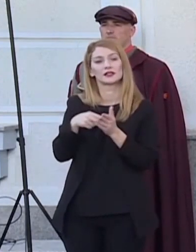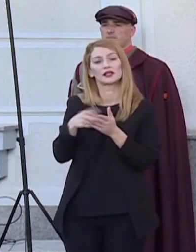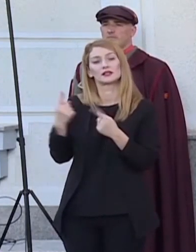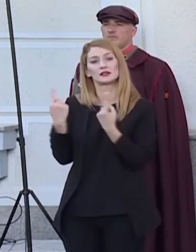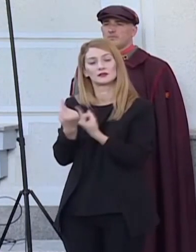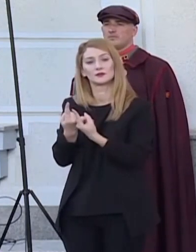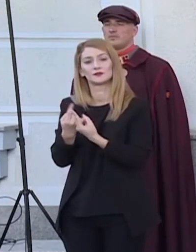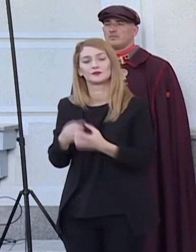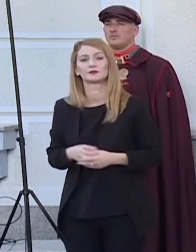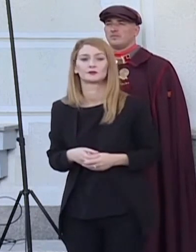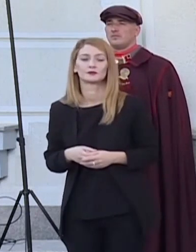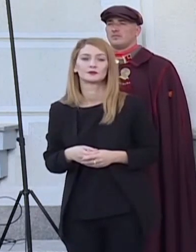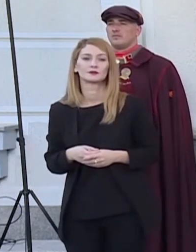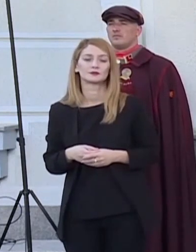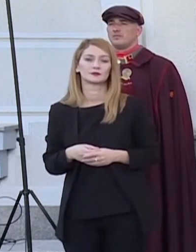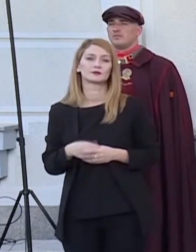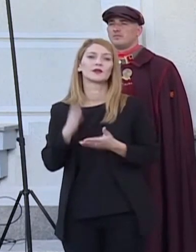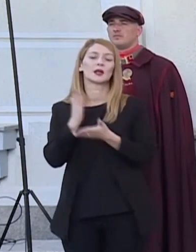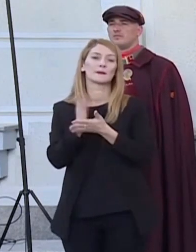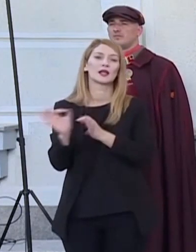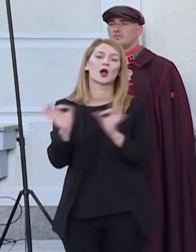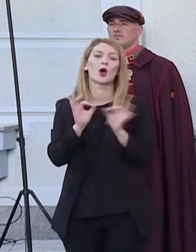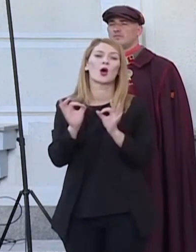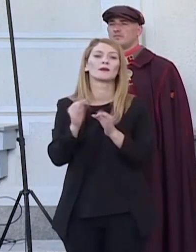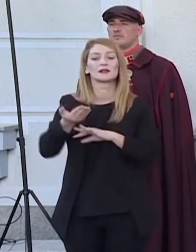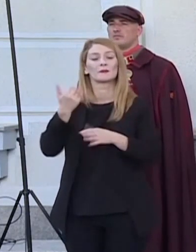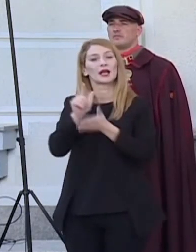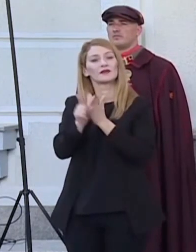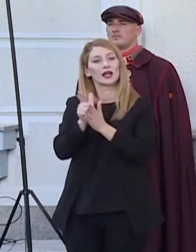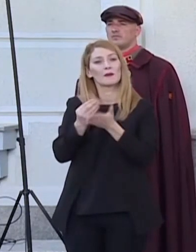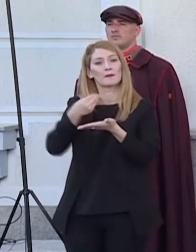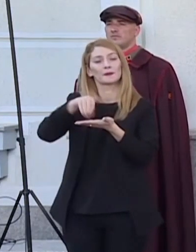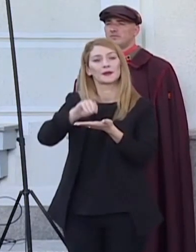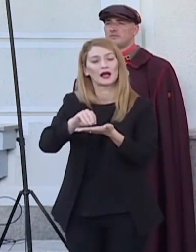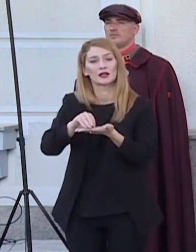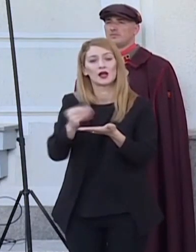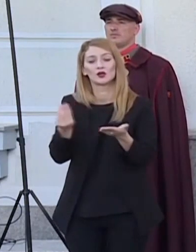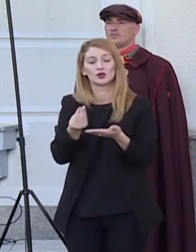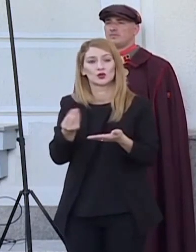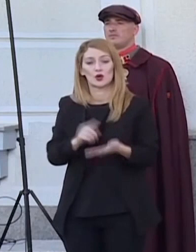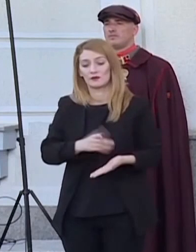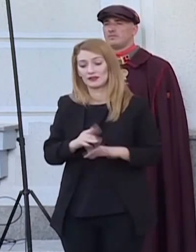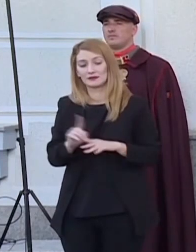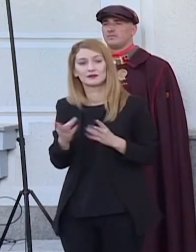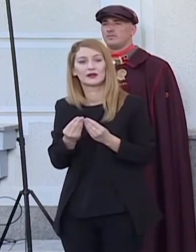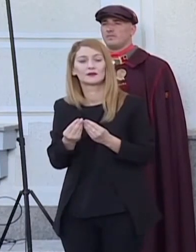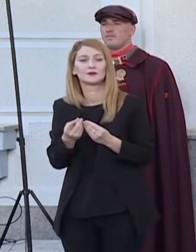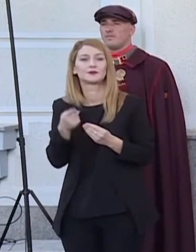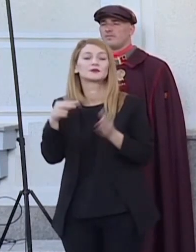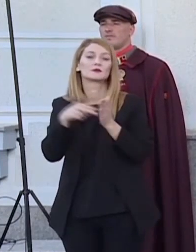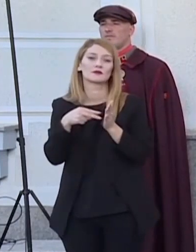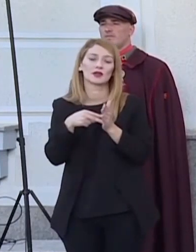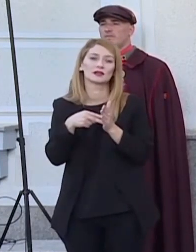сектор да бидат обезбедени авансните плаќања, бидејќи се во моментов на